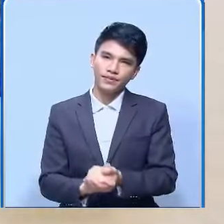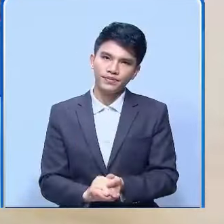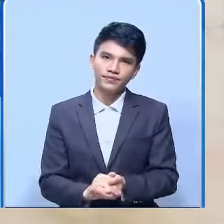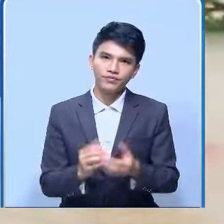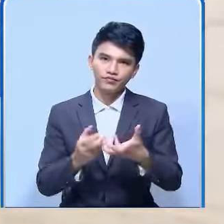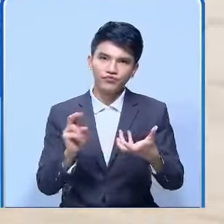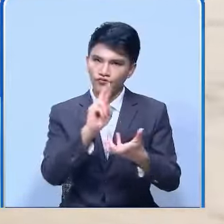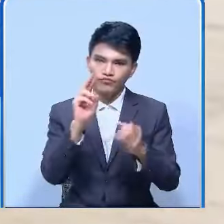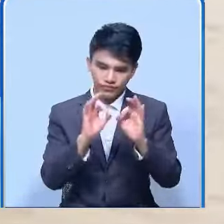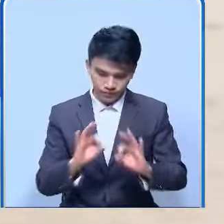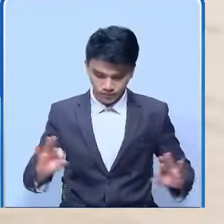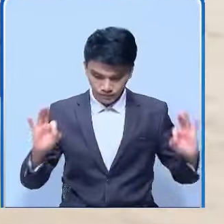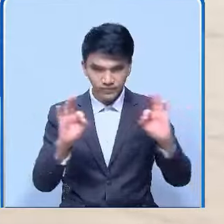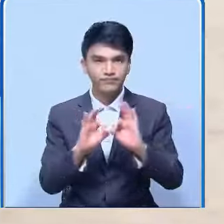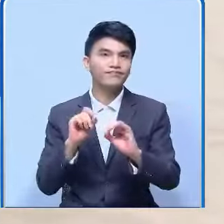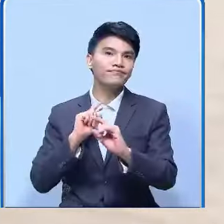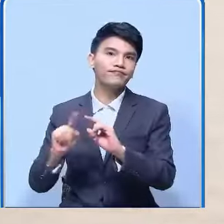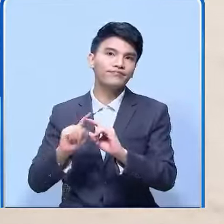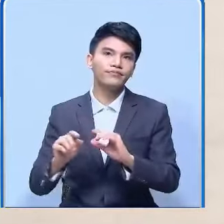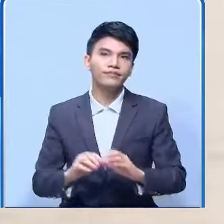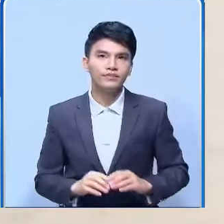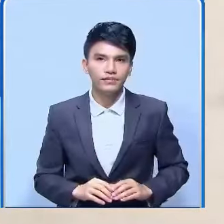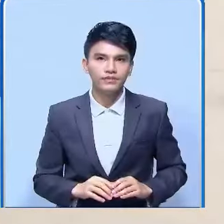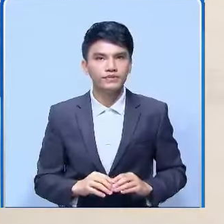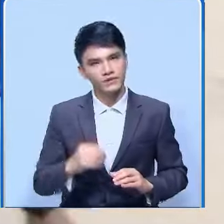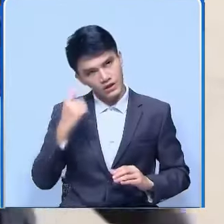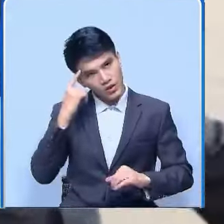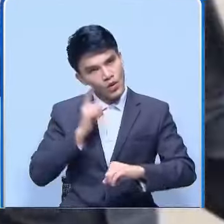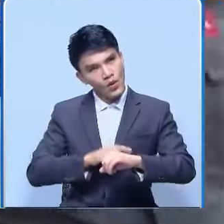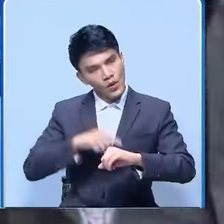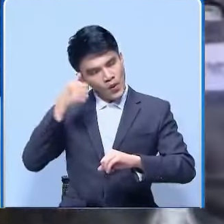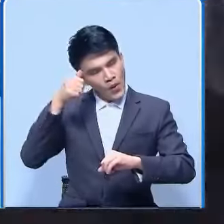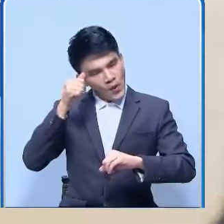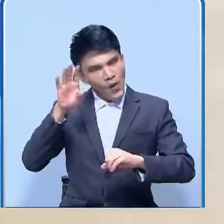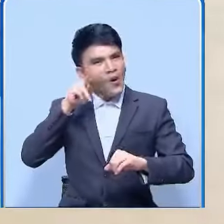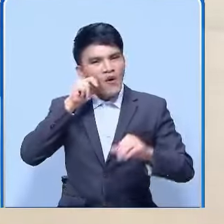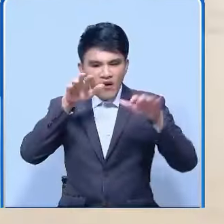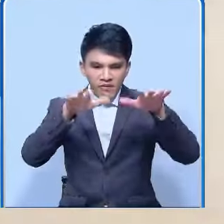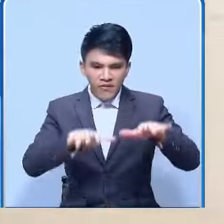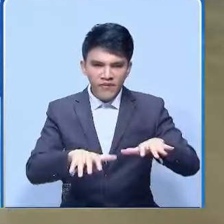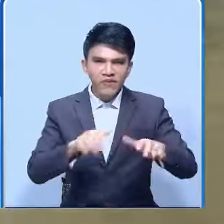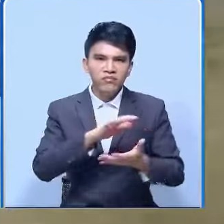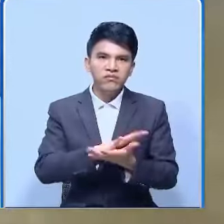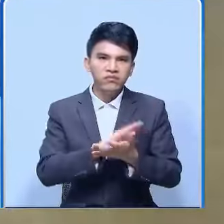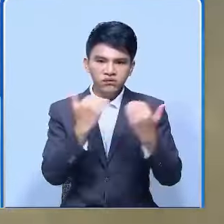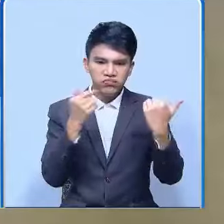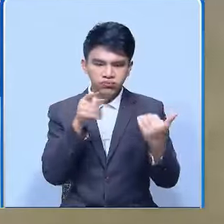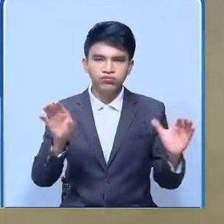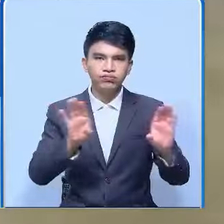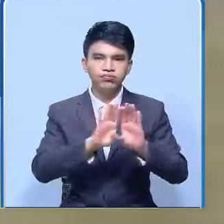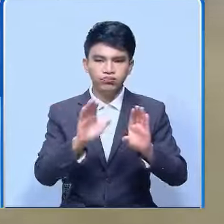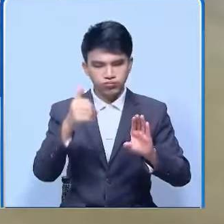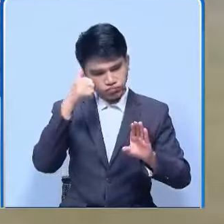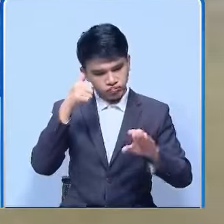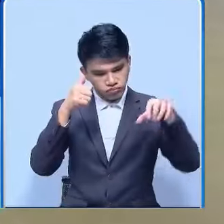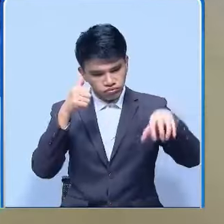ของใช้ที่จำเป็นก็ไปตุนเป็นเสบียงกันไว้และอาจต้องใช้เวลา4วันกว่าน้ำจะลดค่ะส่วนโรงเรียนตอนนี้สั่งปิดไปก่อน7แห่